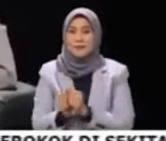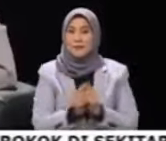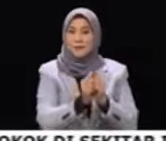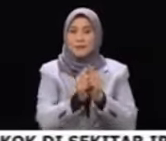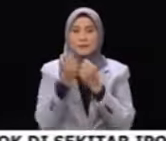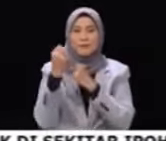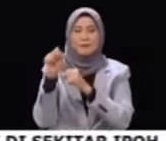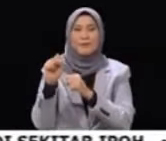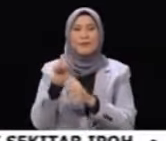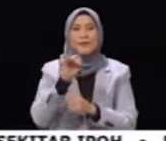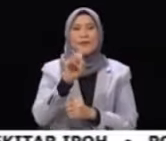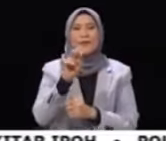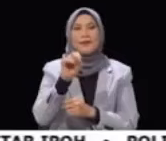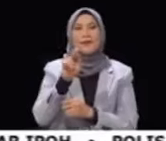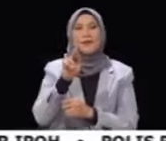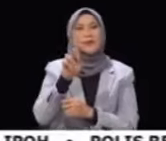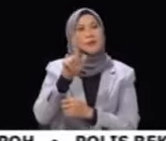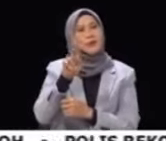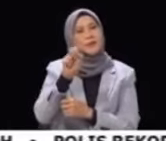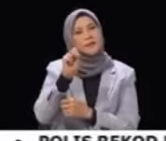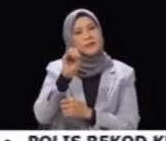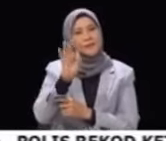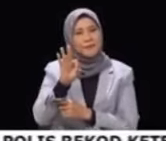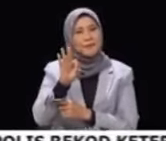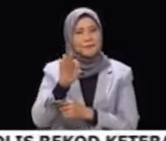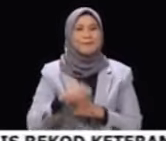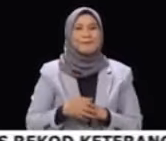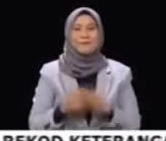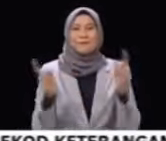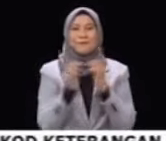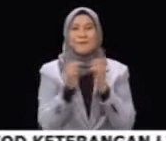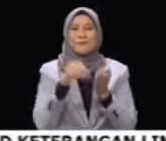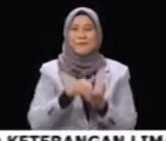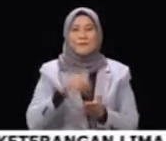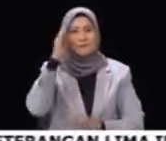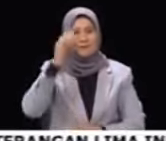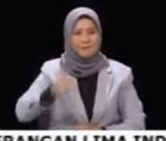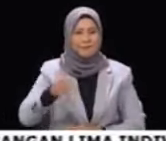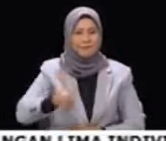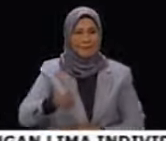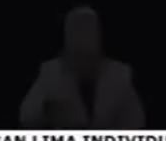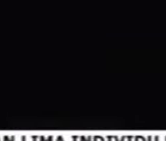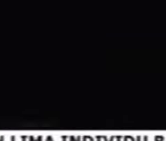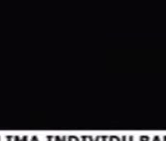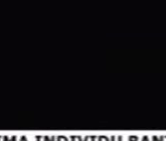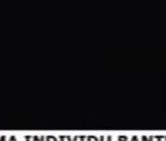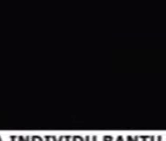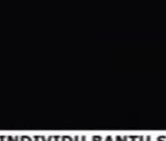bersama Inklusif untuk episod yang berikutnya. Kita jumpa lagi. Assalamualaikum dan salam hibah.